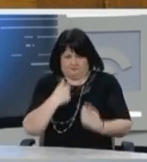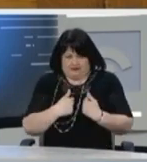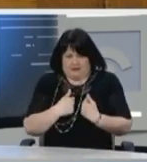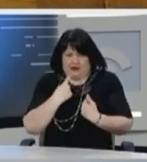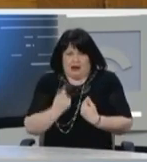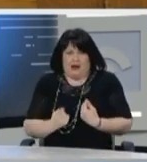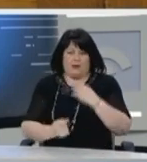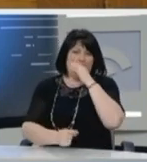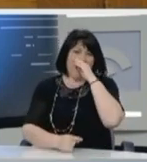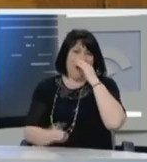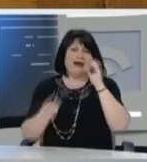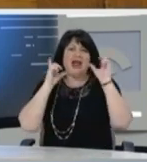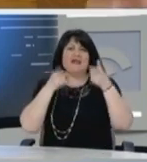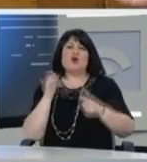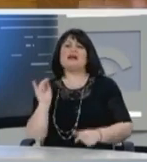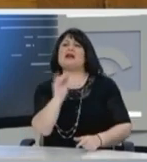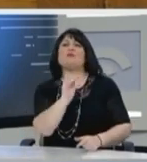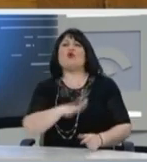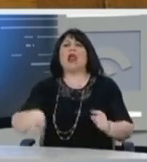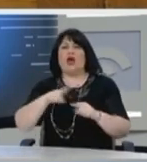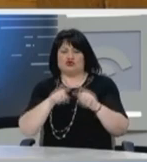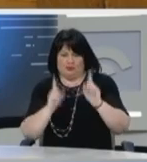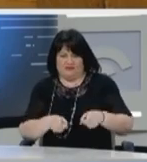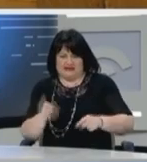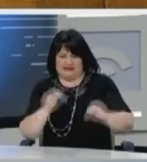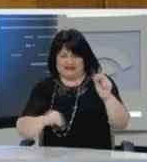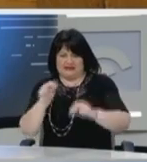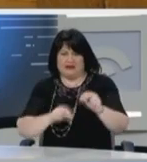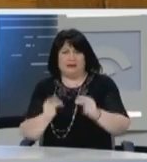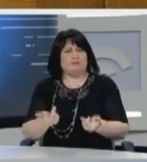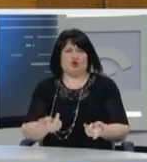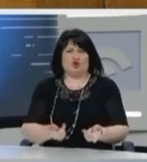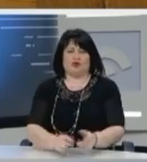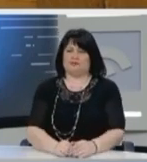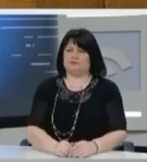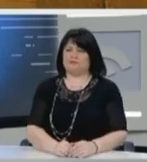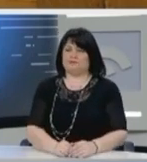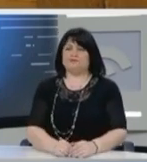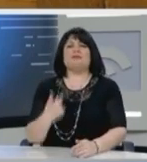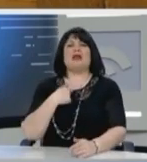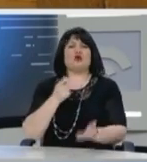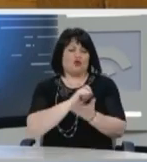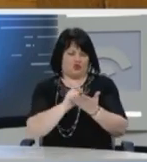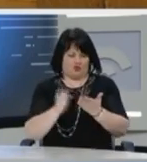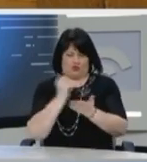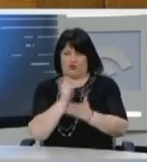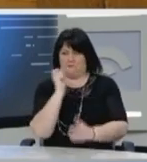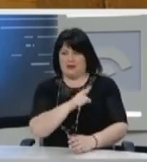Ζήτησε η Νέα Δημοκρατία δημοψήφισμα. Πού είναι το δημοψήφισμα. Δηλώνει, εγώ έστειλα επιστολή στον κύριο